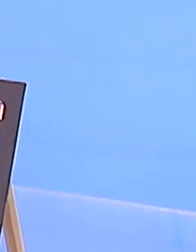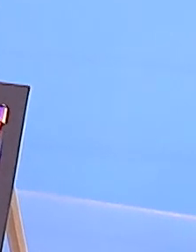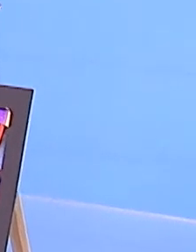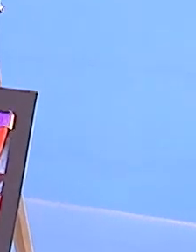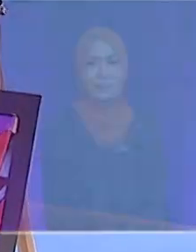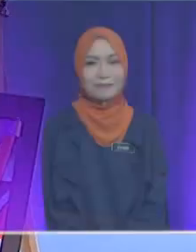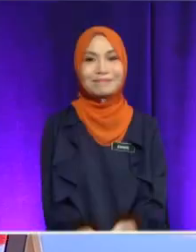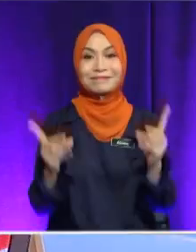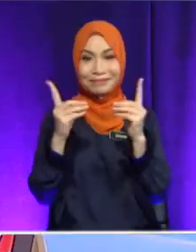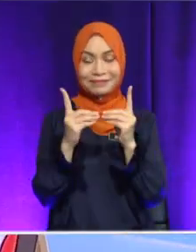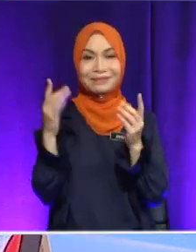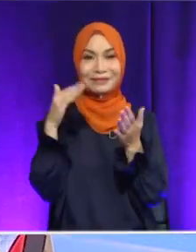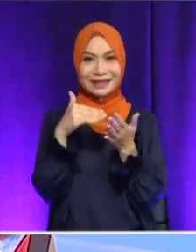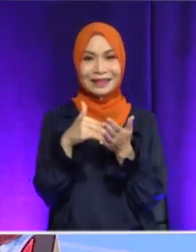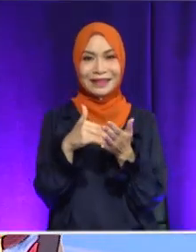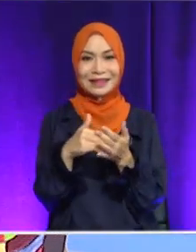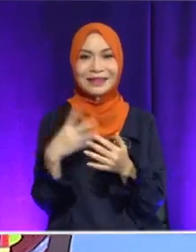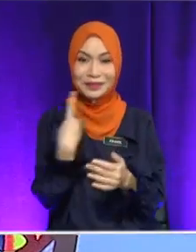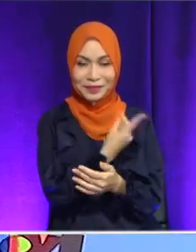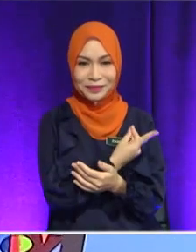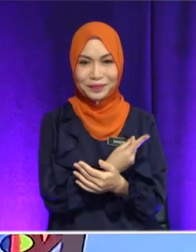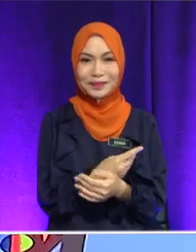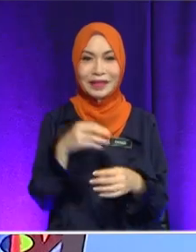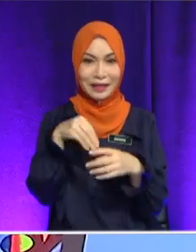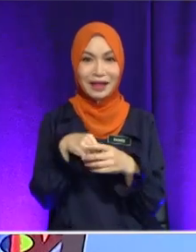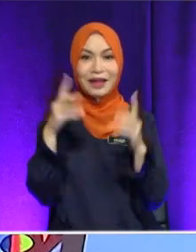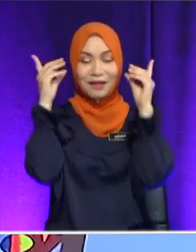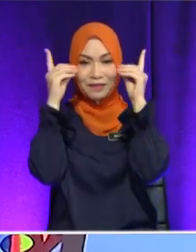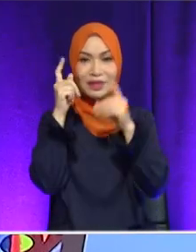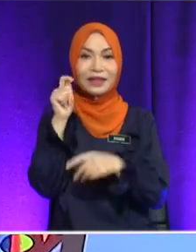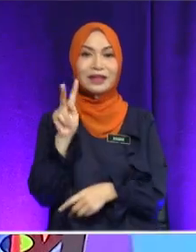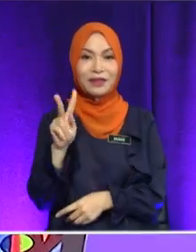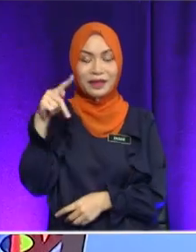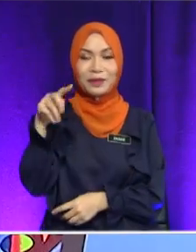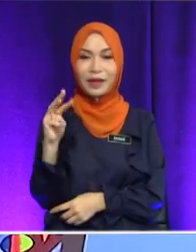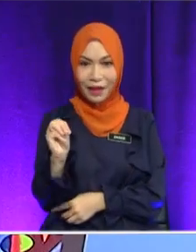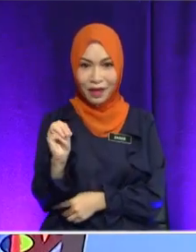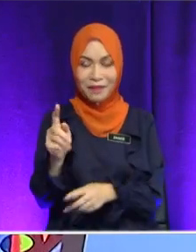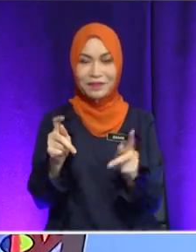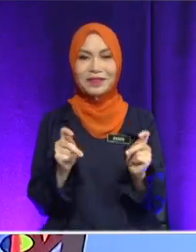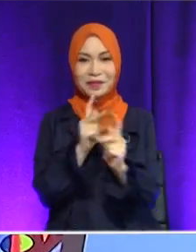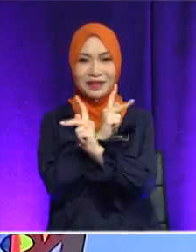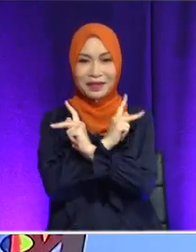kembali kita di Vlog Menengah Atas dididik Chibi enak terima kasih kawan-kawan